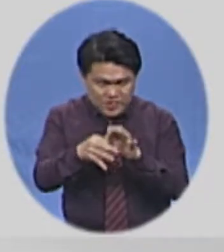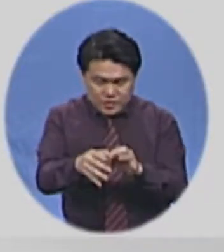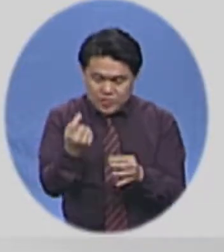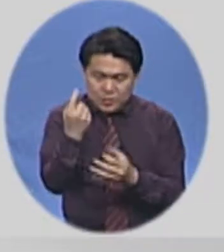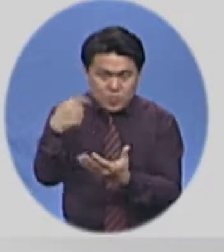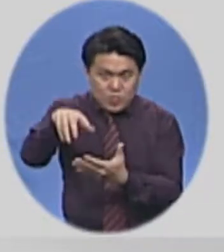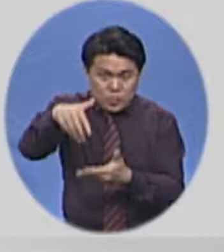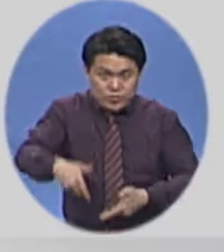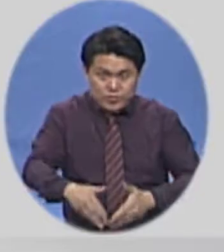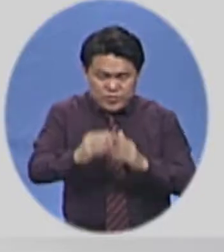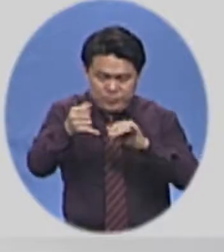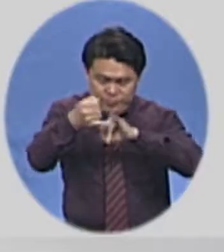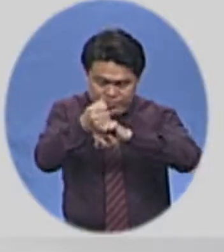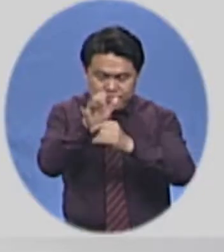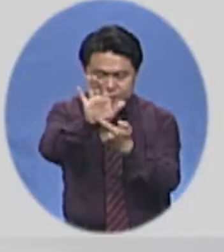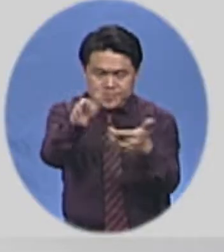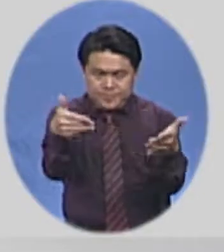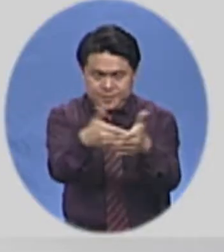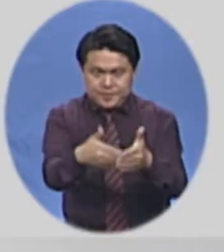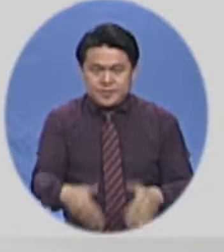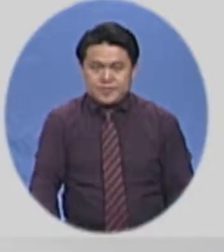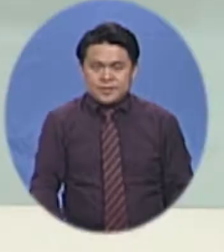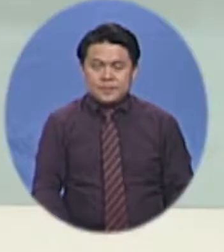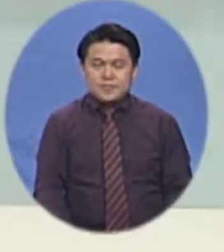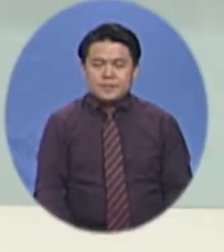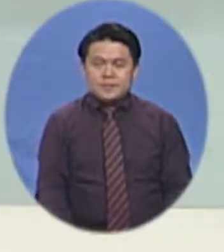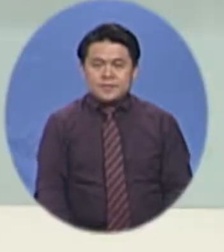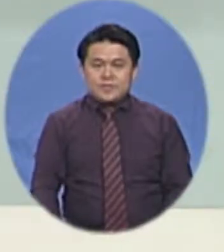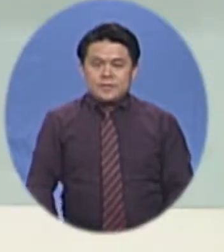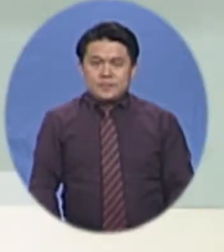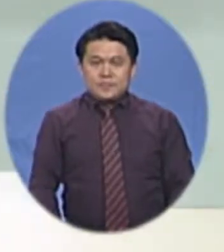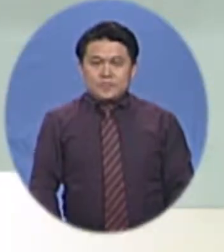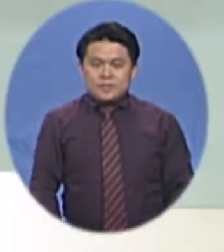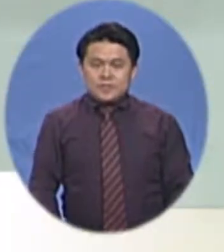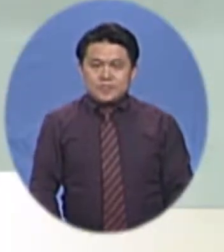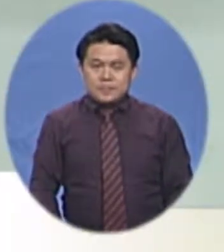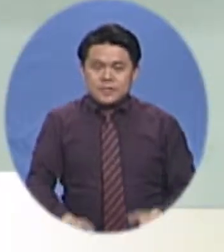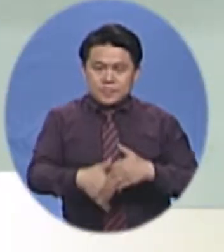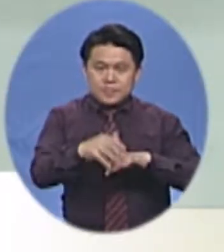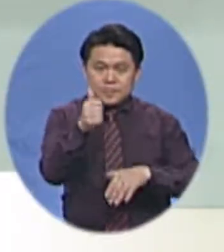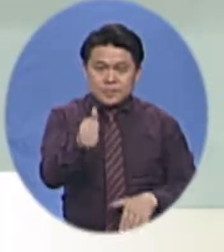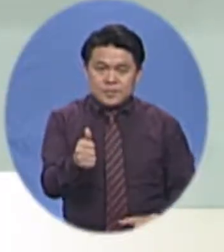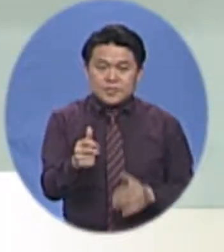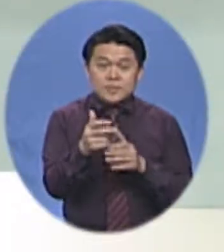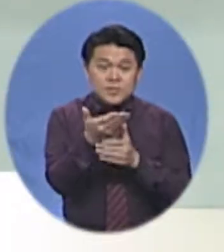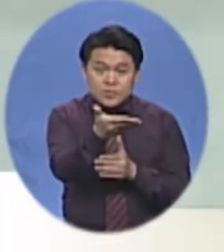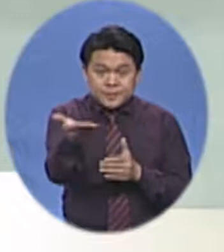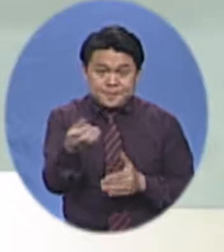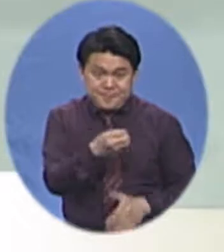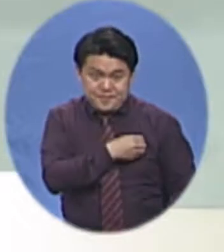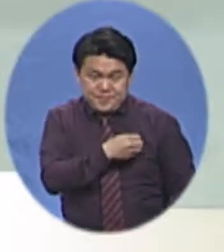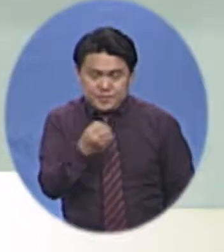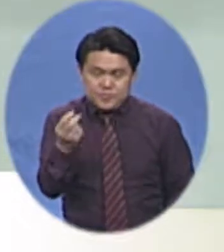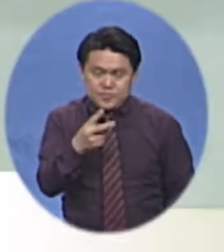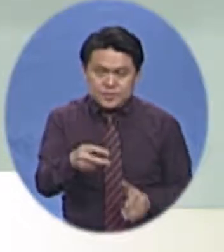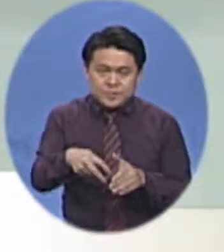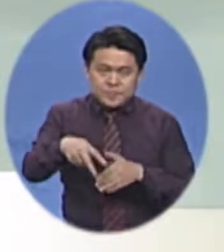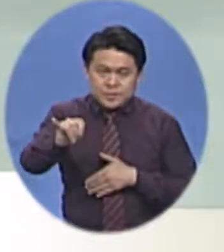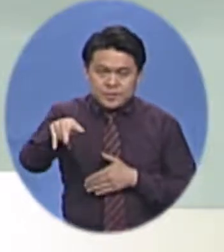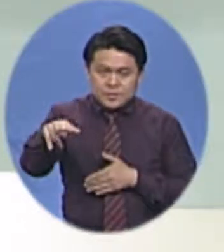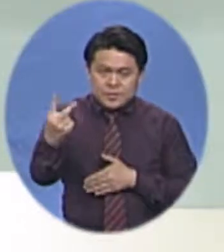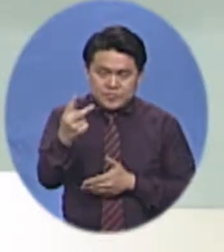설립 등을 주요 공약으로 내걸었습니다. 지장협의 주인이신 모든 지장협 회원들